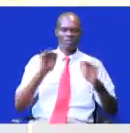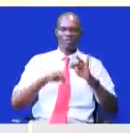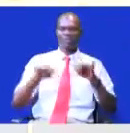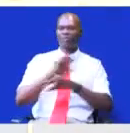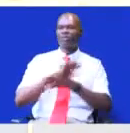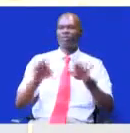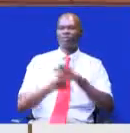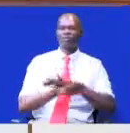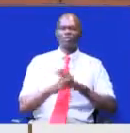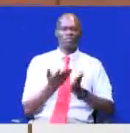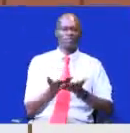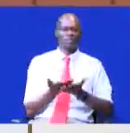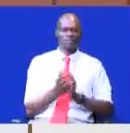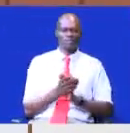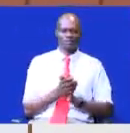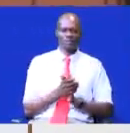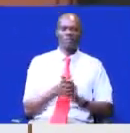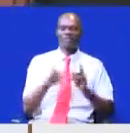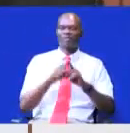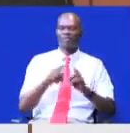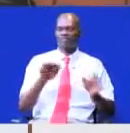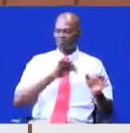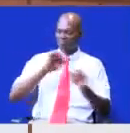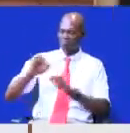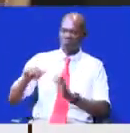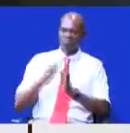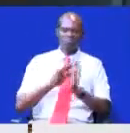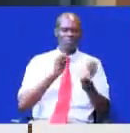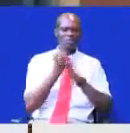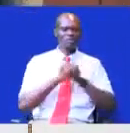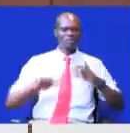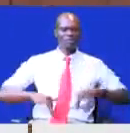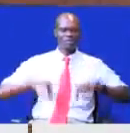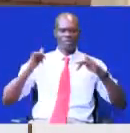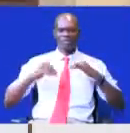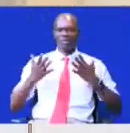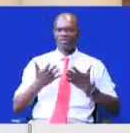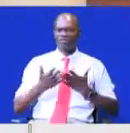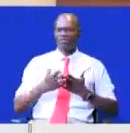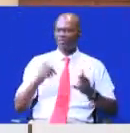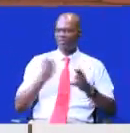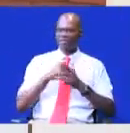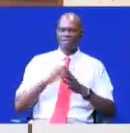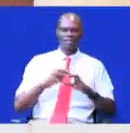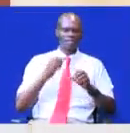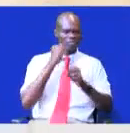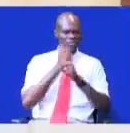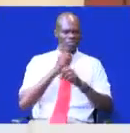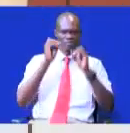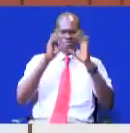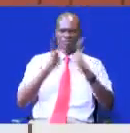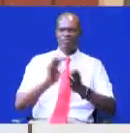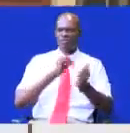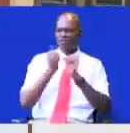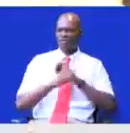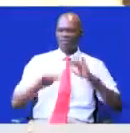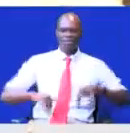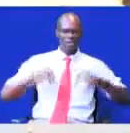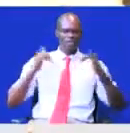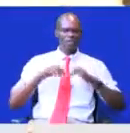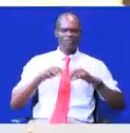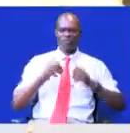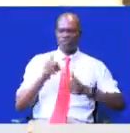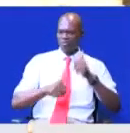ndalo mabiro. Kao pugure kod loko ngima oganda mamoko, tij puonjo se loko ngima ne yo machalo nade.